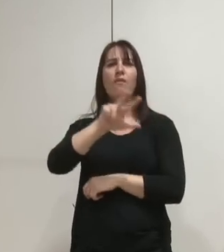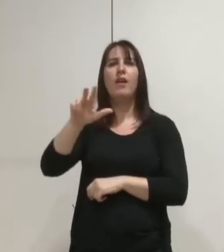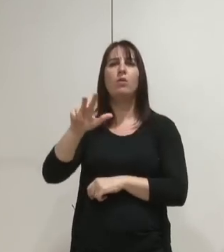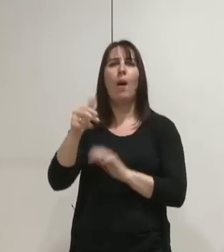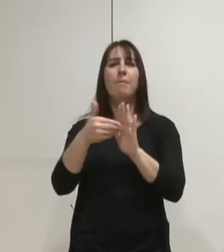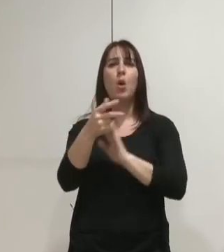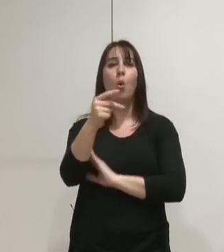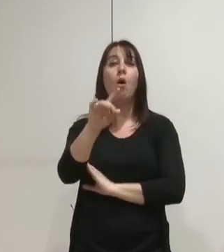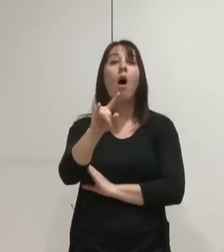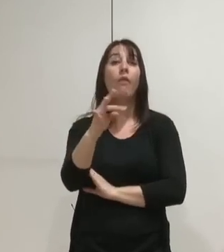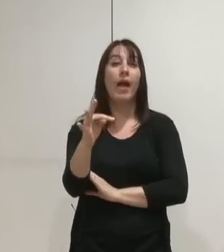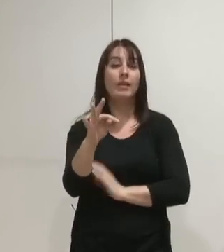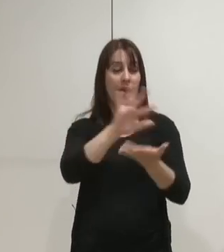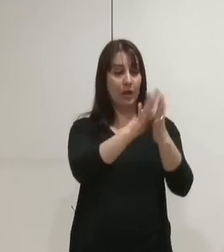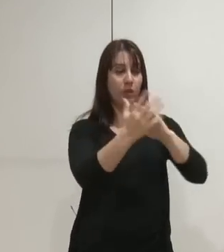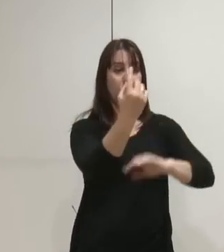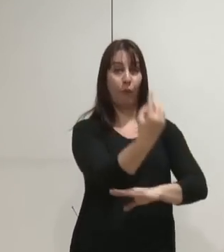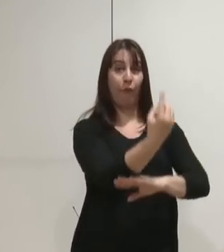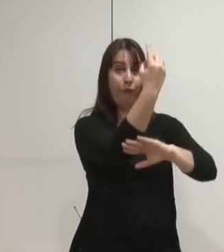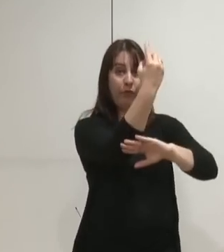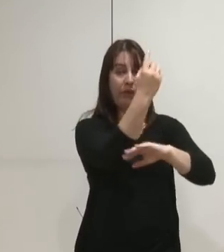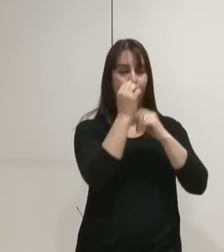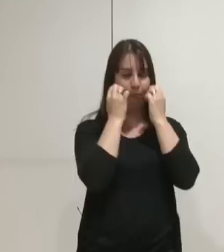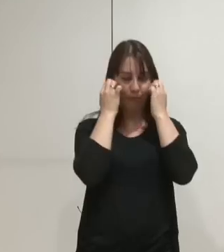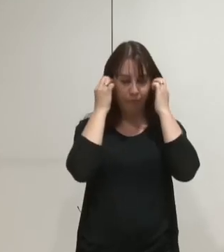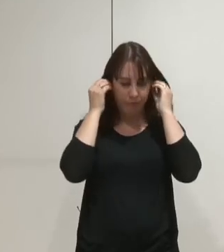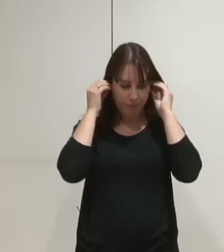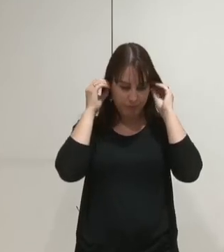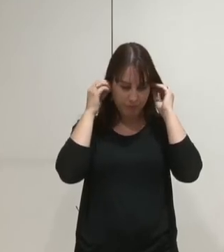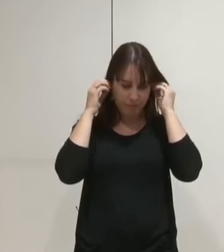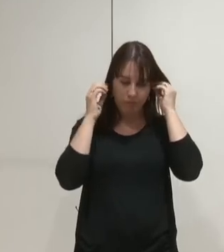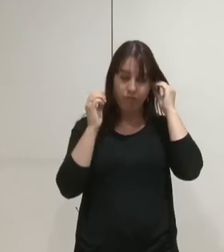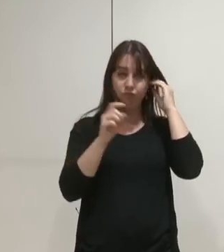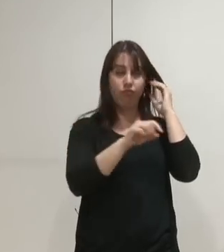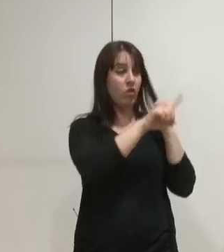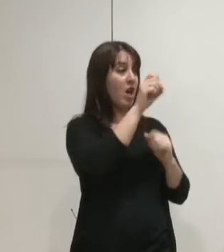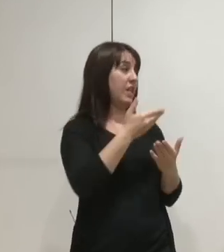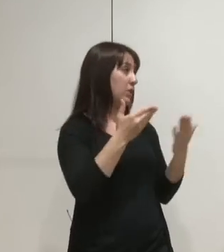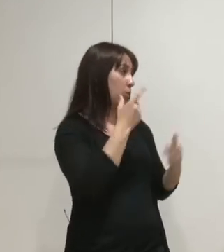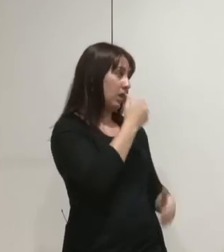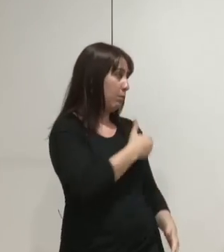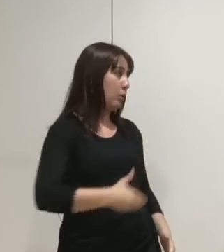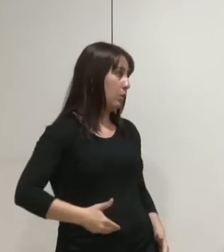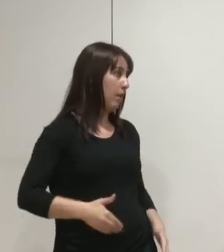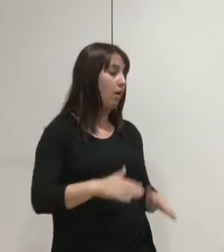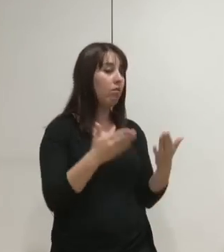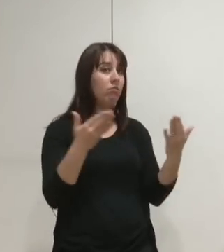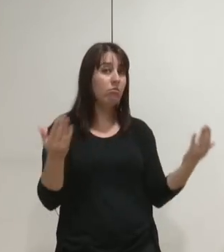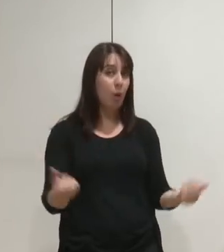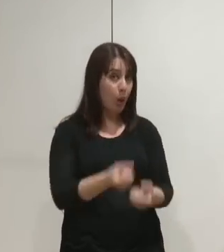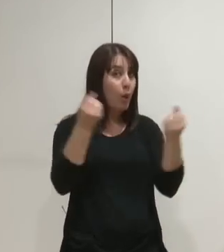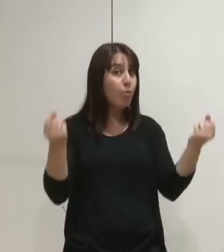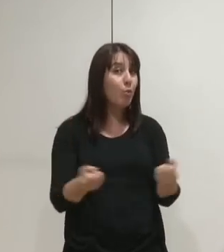hors taxe à l'association fusée avec une question simple Monsieur le Maire quelle